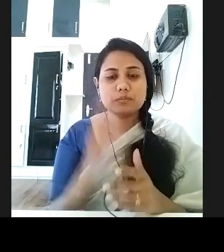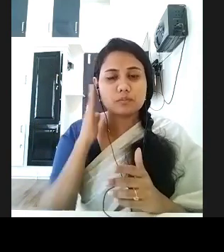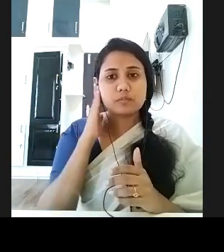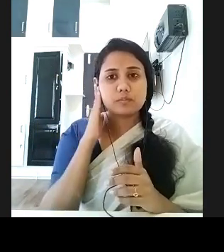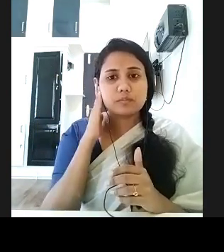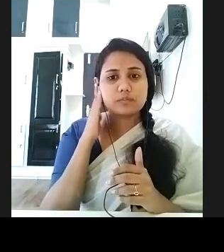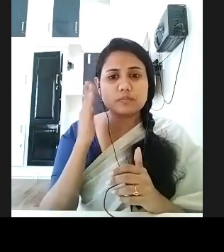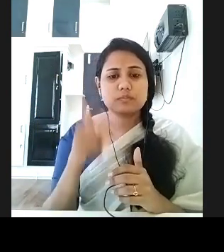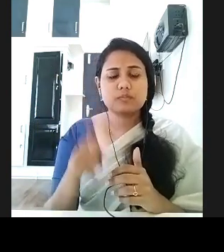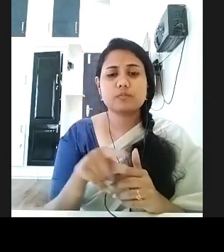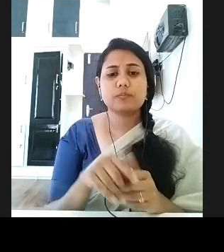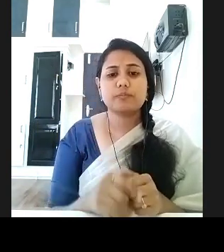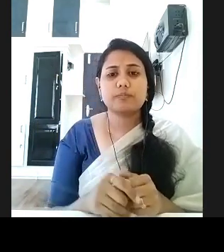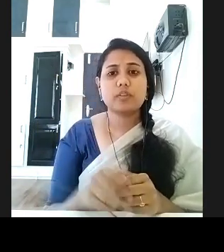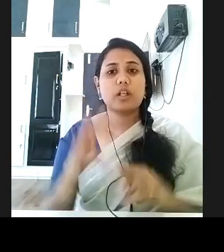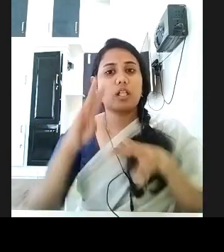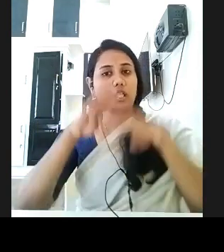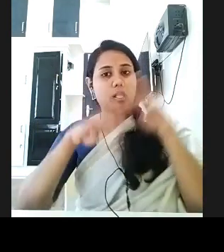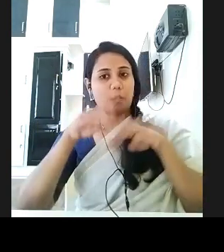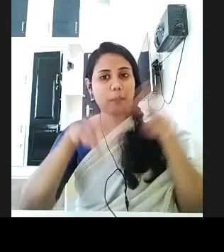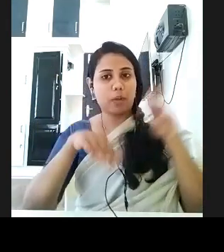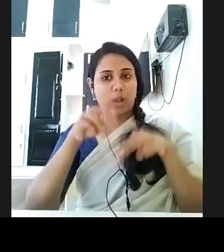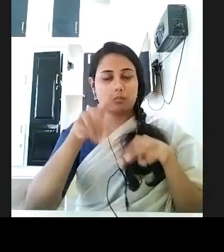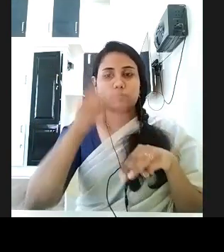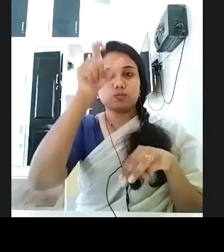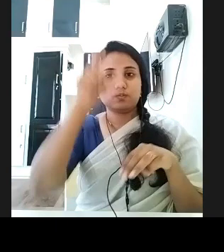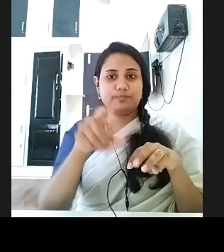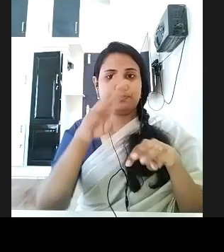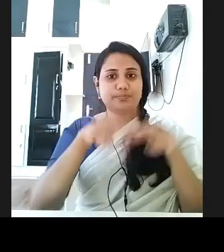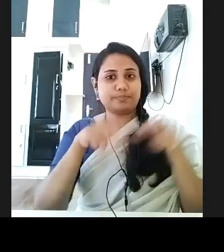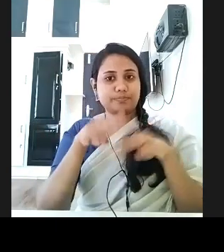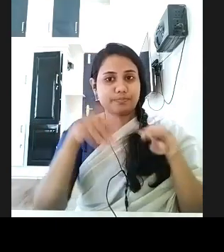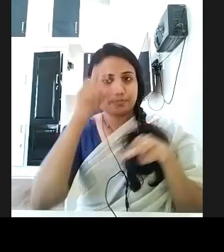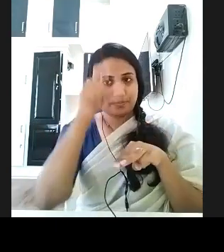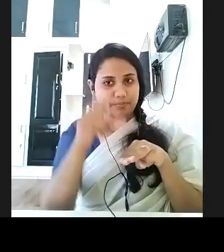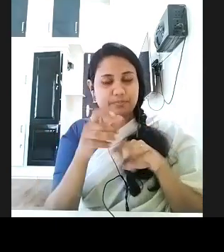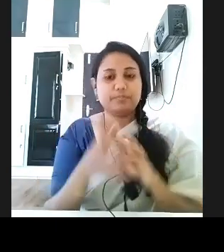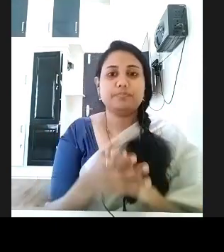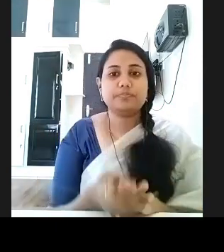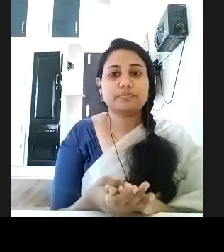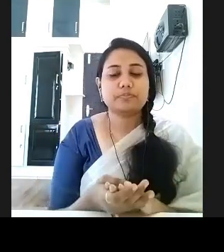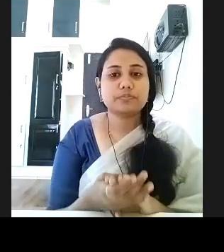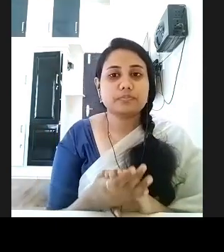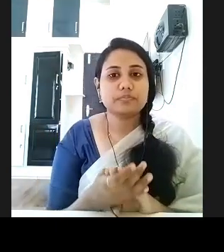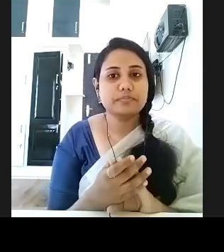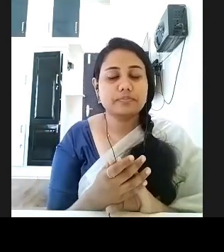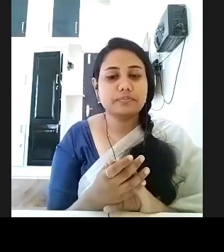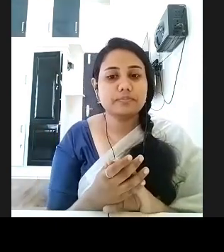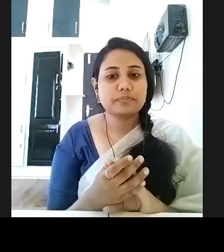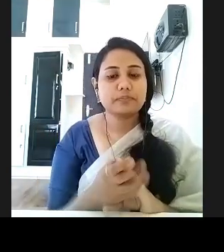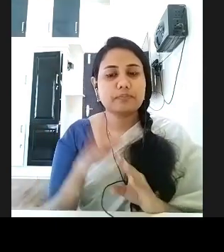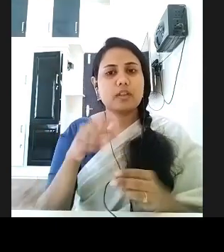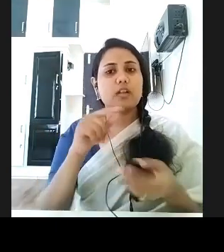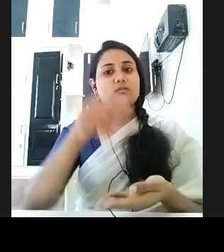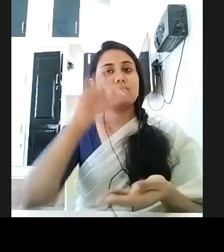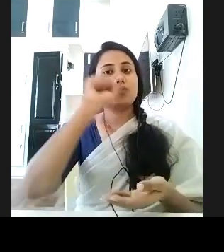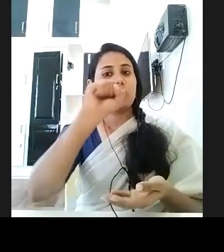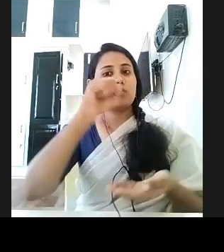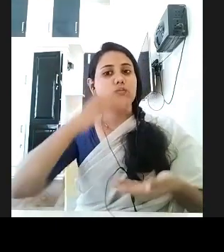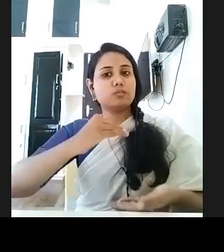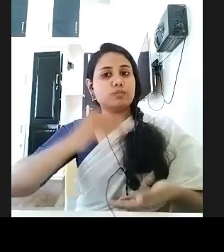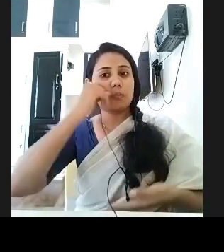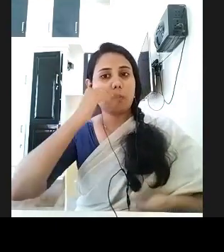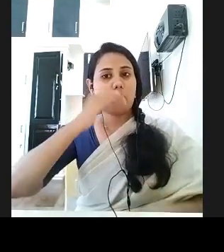മാം ഞാന് പിന്നെ മലപ്പുറത്ത് നിന്നാണ്. പറയൂ. കേൾക്കുന്നുണ്ടോ മേഡം? കേൾക്കുന്നുണ്ട് പറയൂ. അപ്പൊ എന്റെ മോന് 14